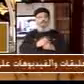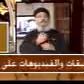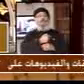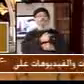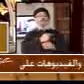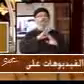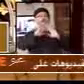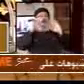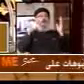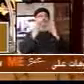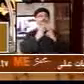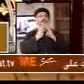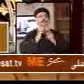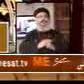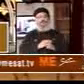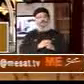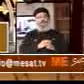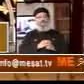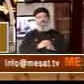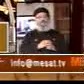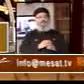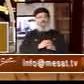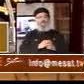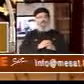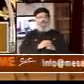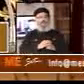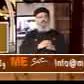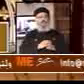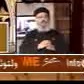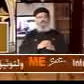على الجمع، أشفق. وإحنا في